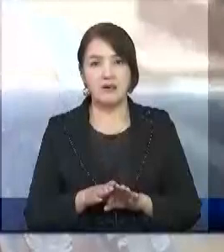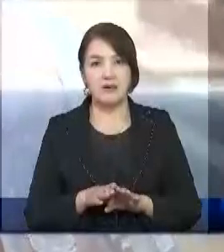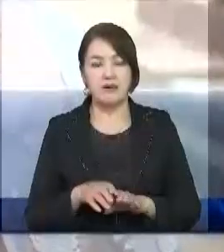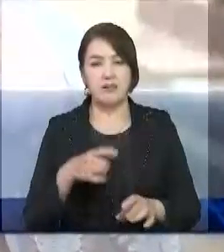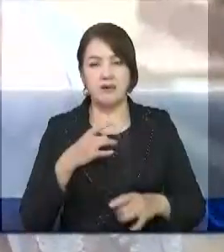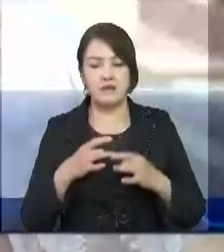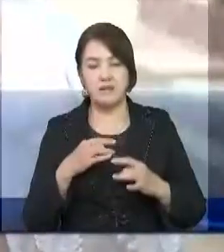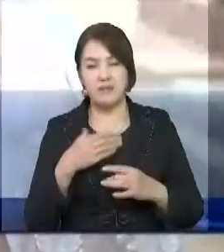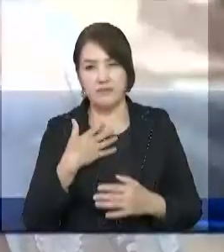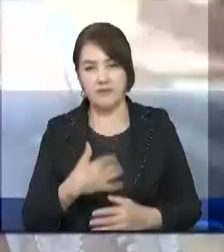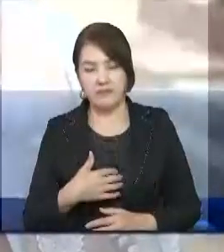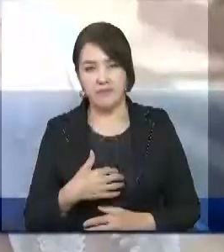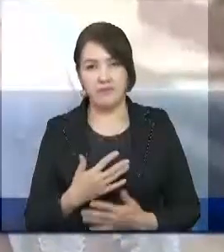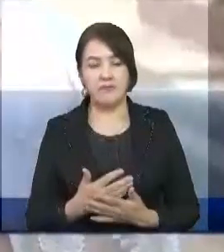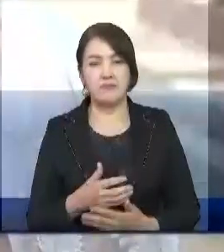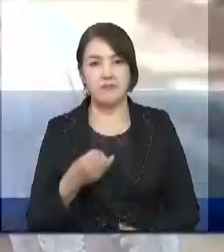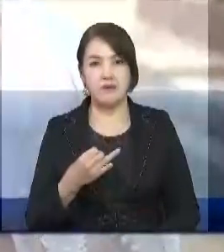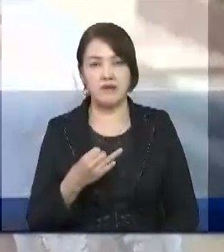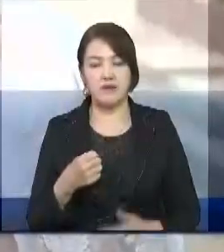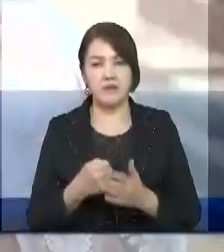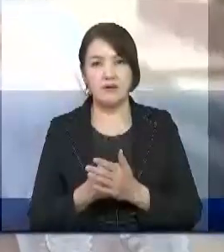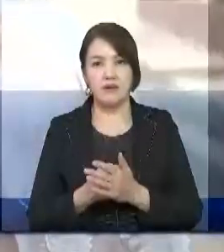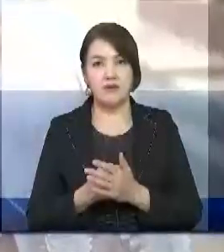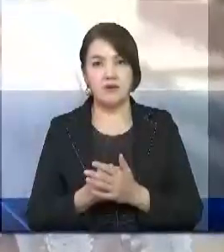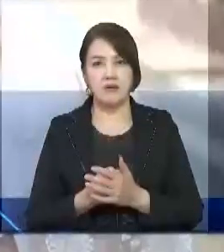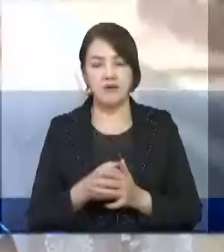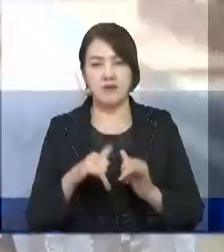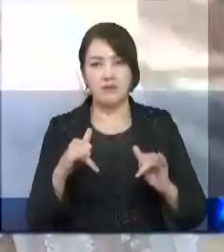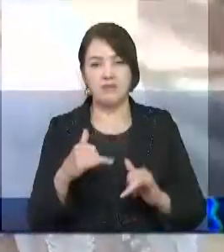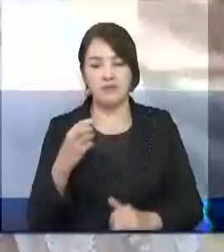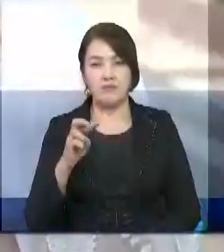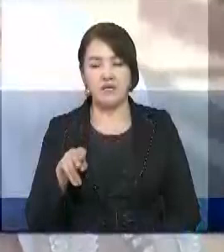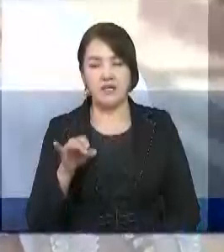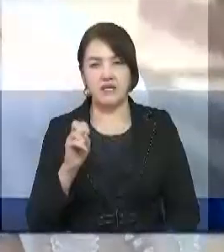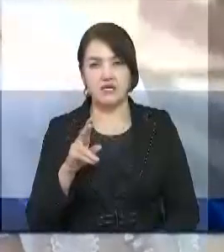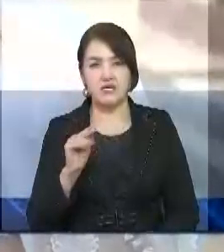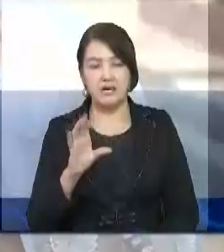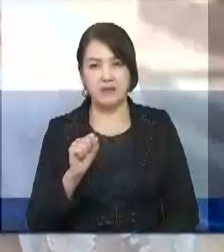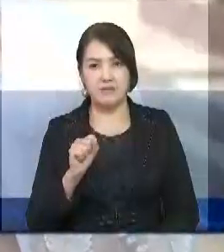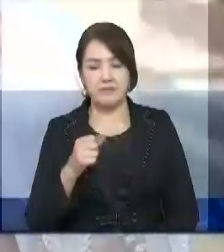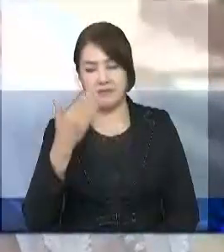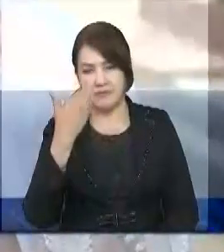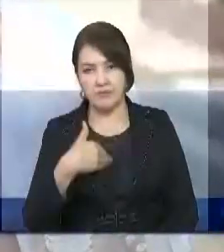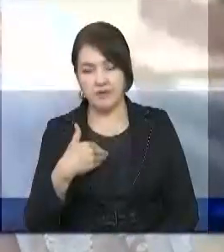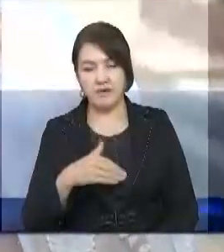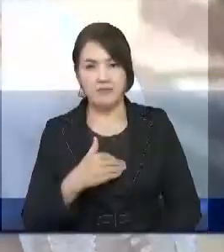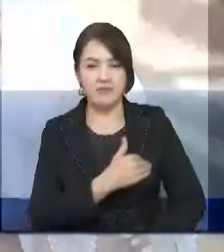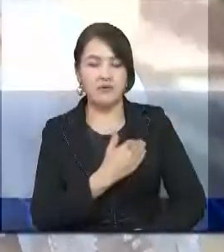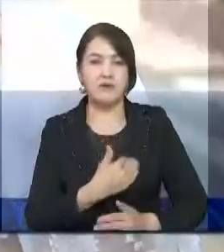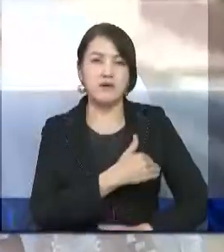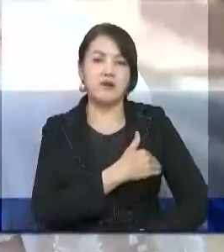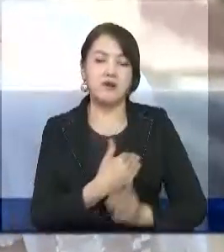центральной нервной системы и до развития паралича. В основном высокая